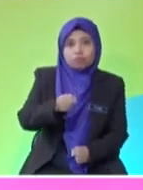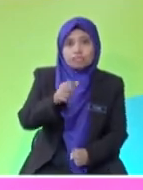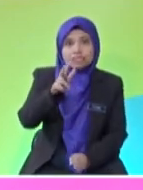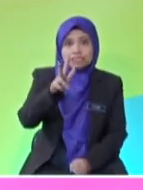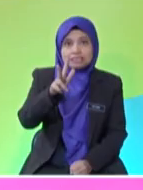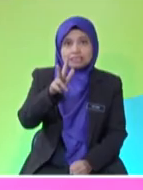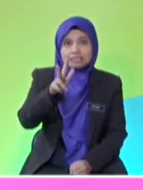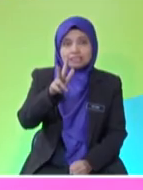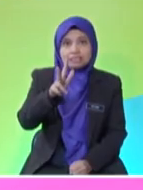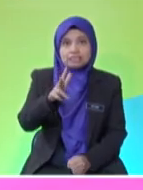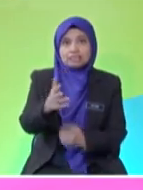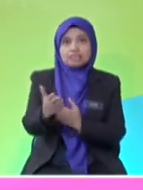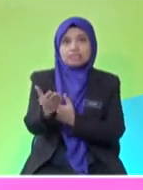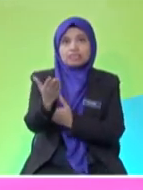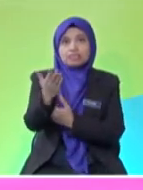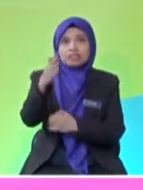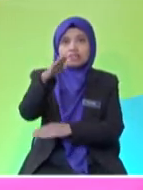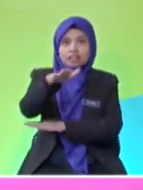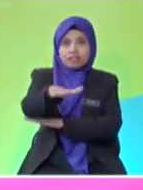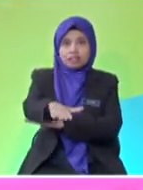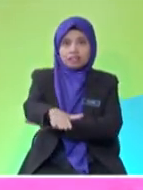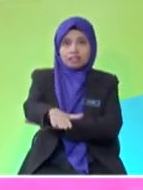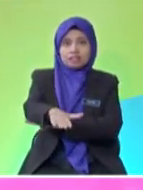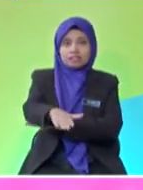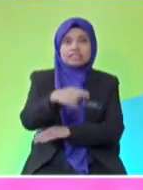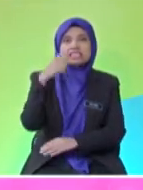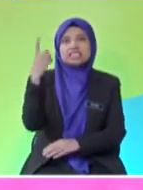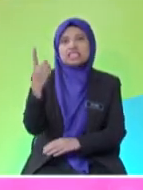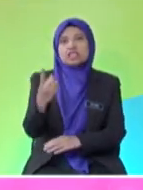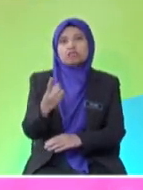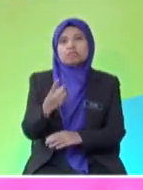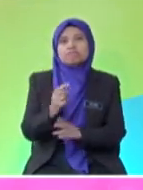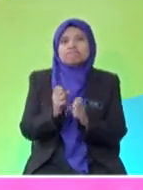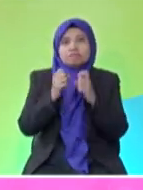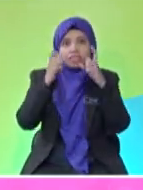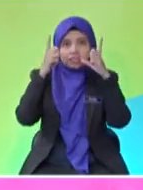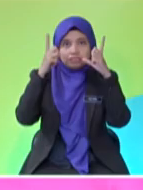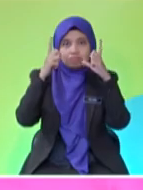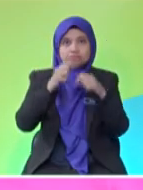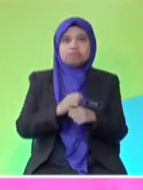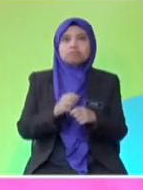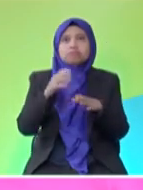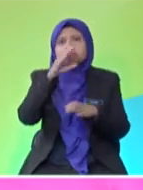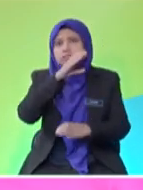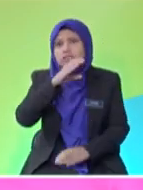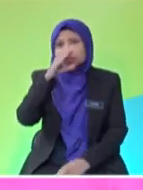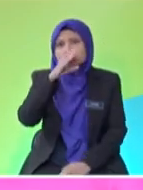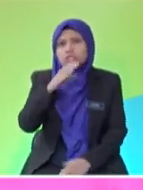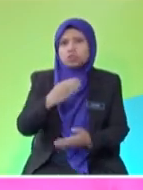tiga siang malam asikda jaga mencari